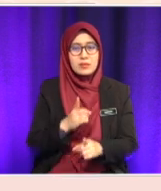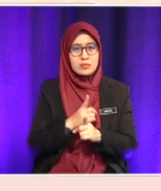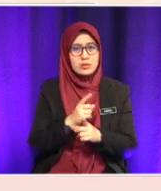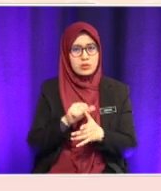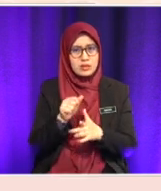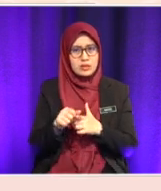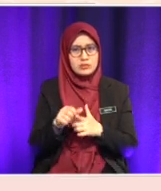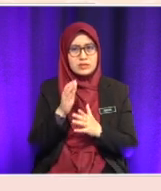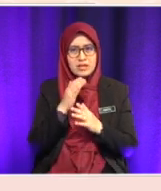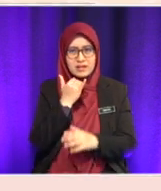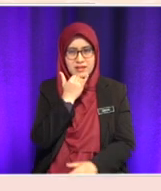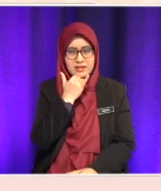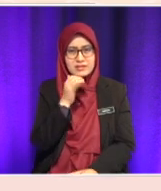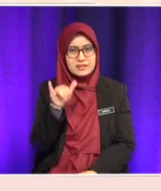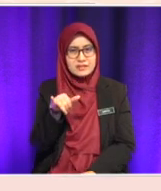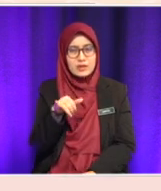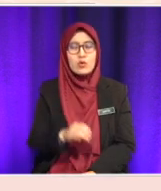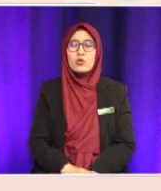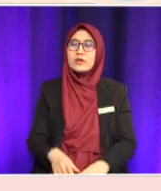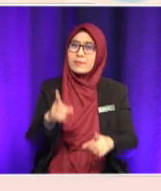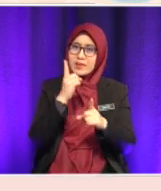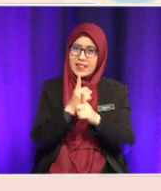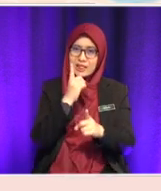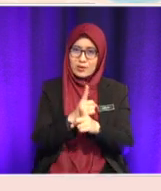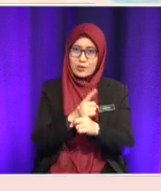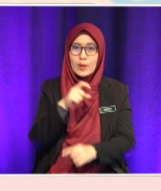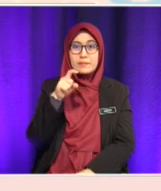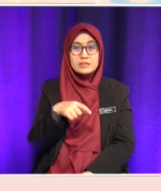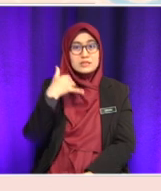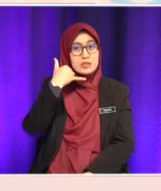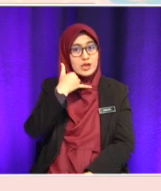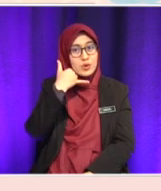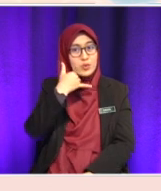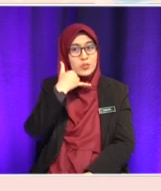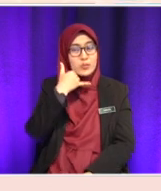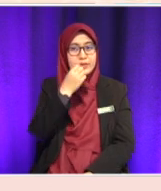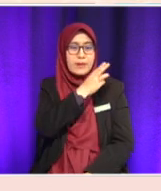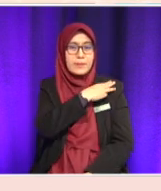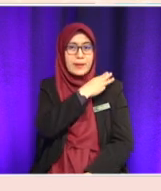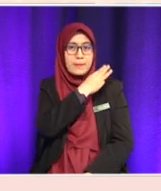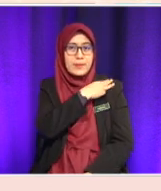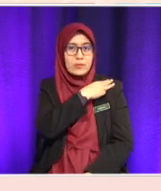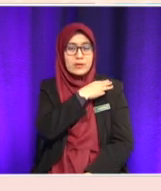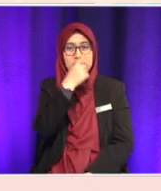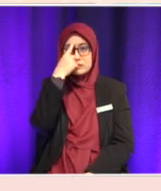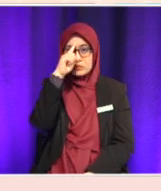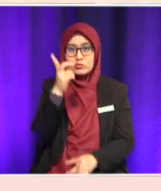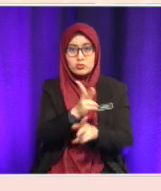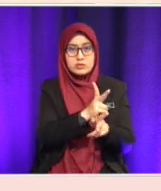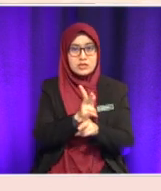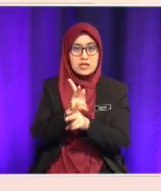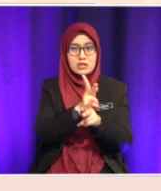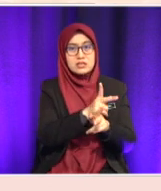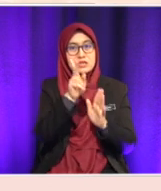Mari kita lihat jawabannya ya hubungi untuk menjaga keselamatan diri kita ya